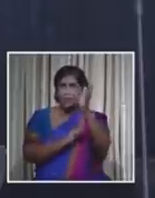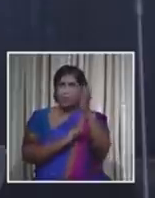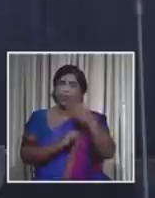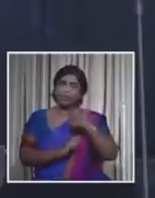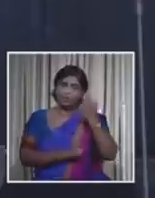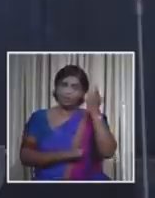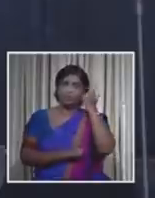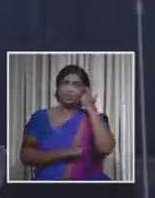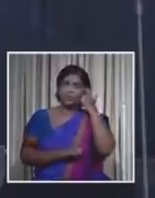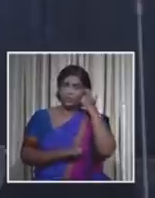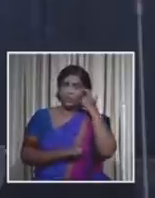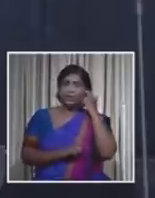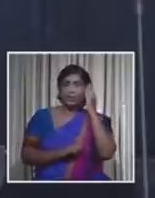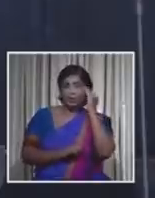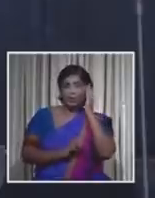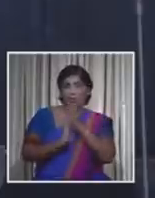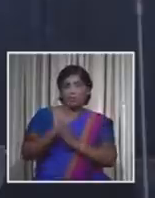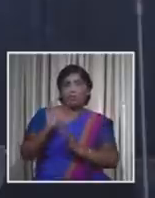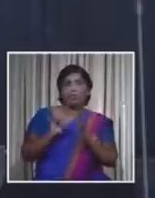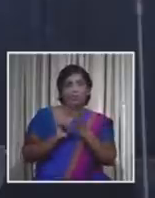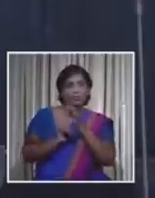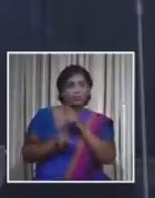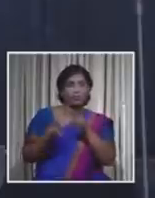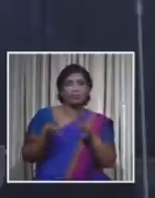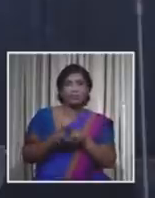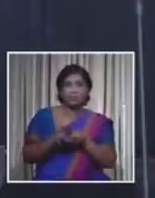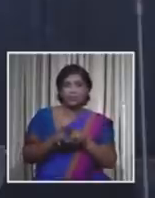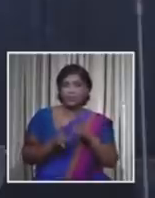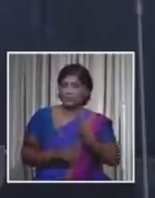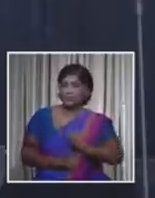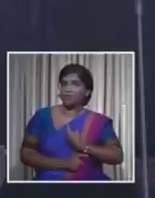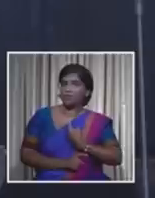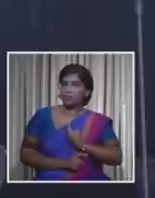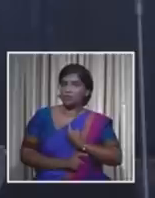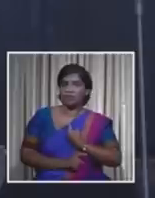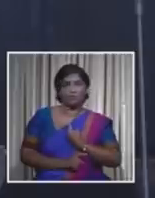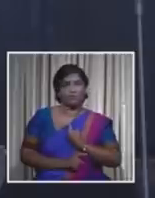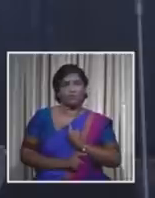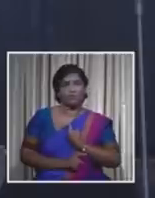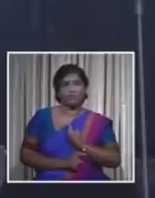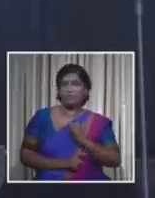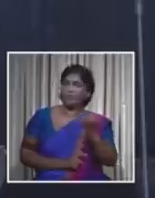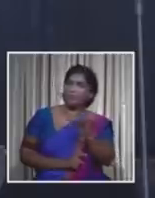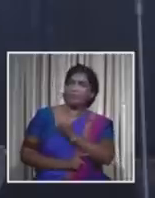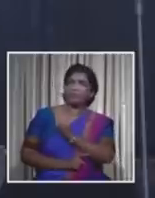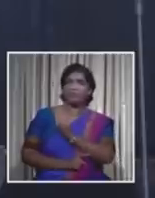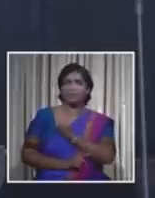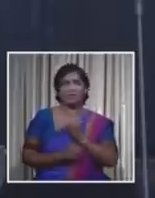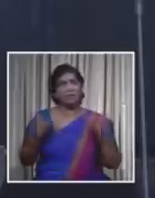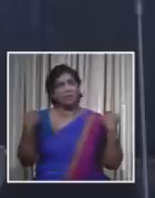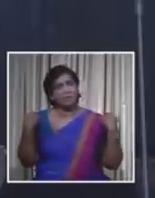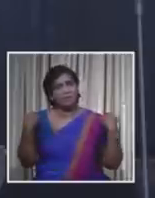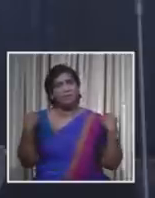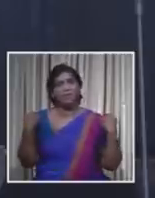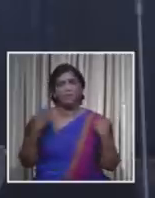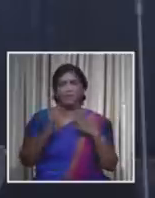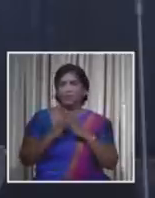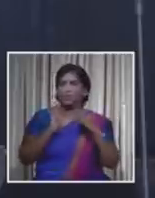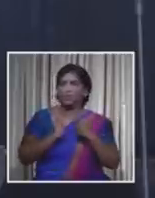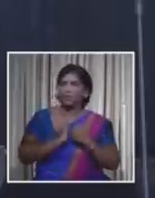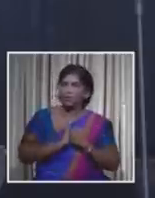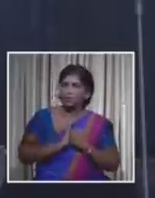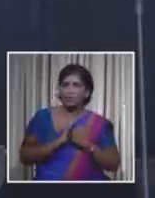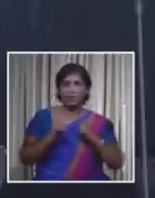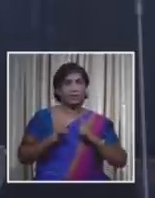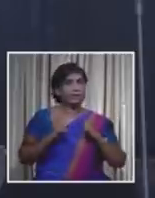ඉතින් කාන්තා මන්ත්‍රීවරියක් හැටියට තනියම එතුමිය පුදුම කැපවීමෙන් මහන්සියෙන් බොහොම ගෞරවාන්විතව